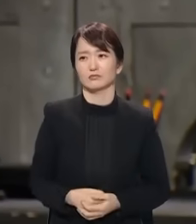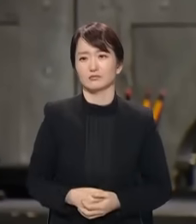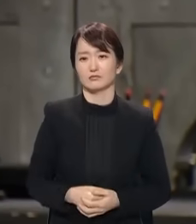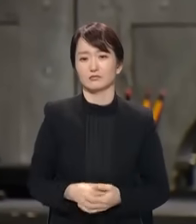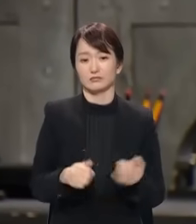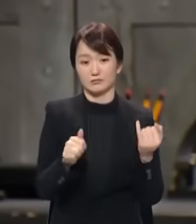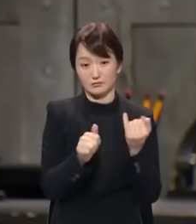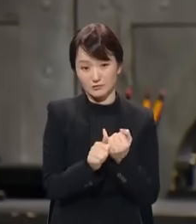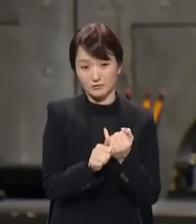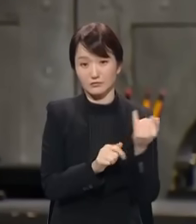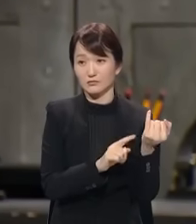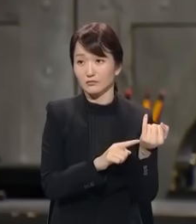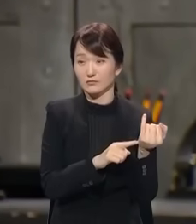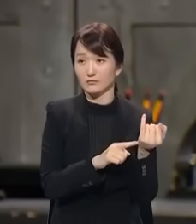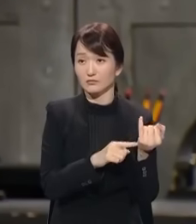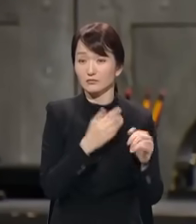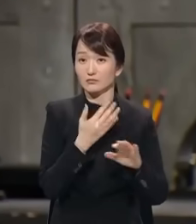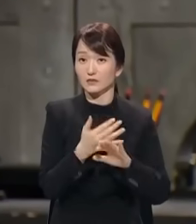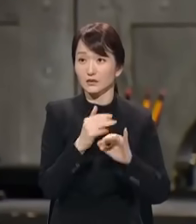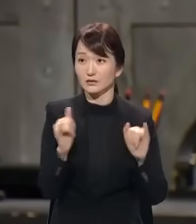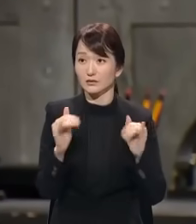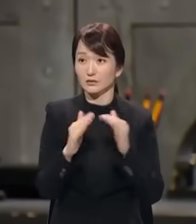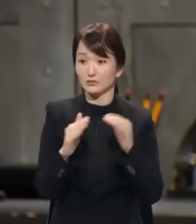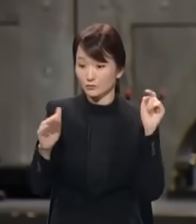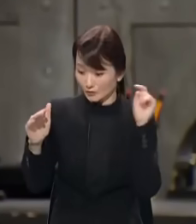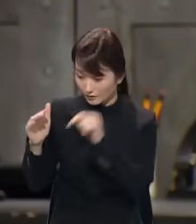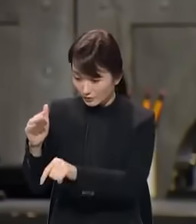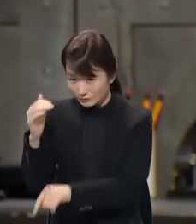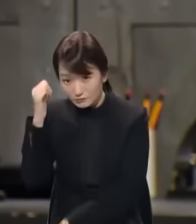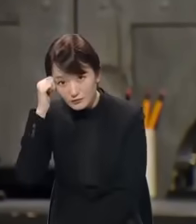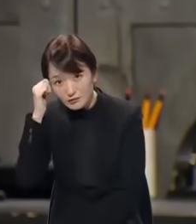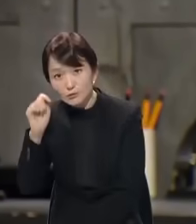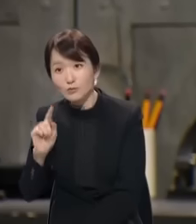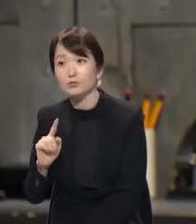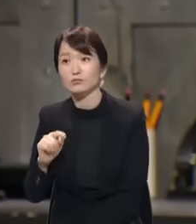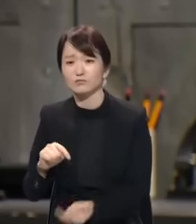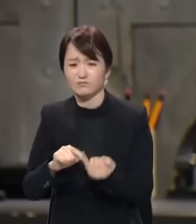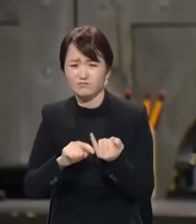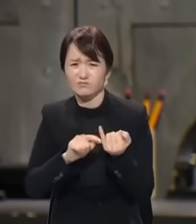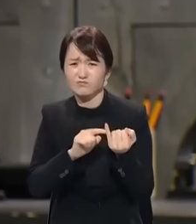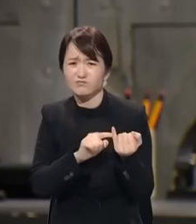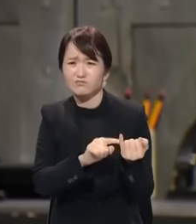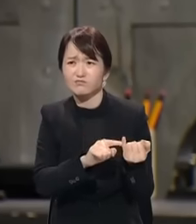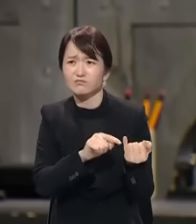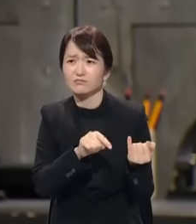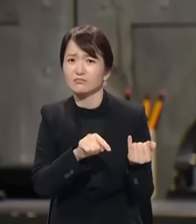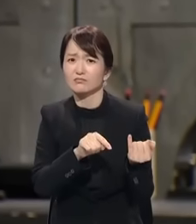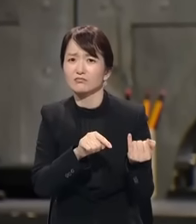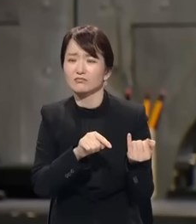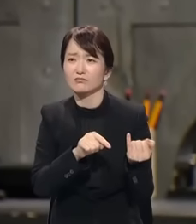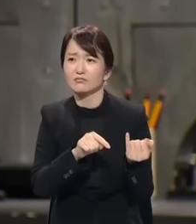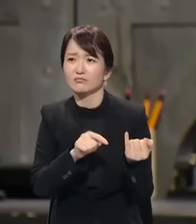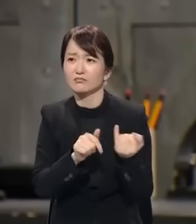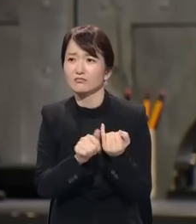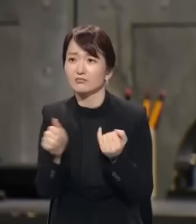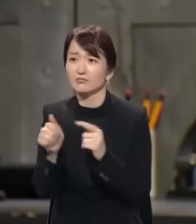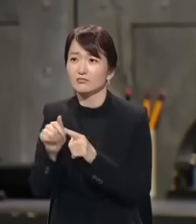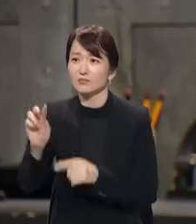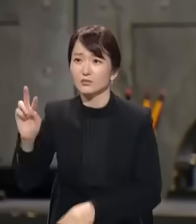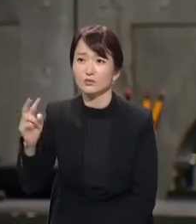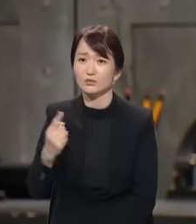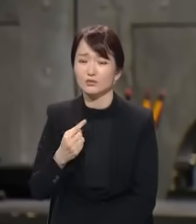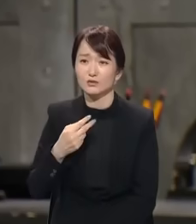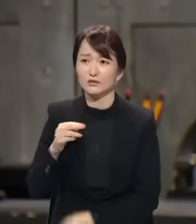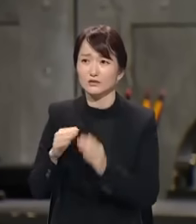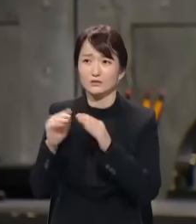결혼하신 아내분 혼자 남의 집에 숙박을 해야 되는 겁니다. 그거를 어떻게 강요를 하죠? 저는 이거 강요하게 되면요 남편 돌아와도 이제 시댁